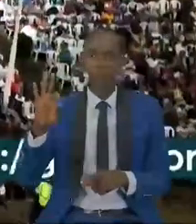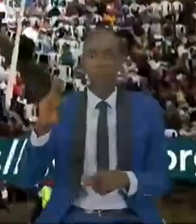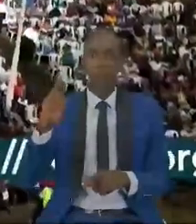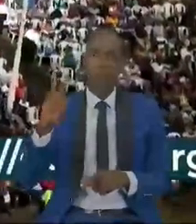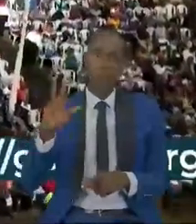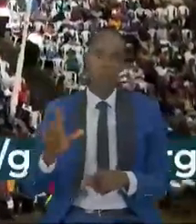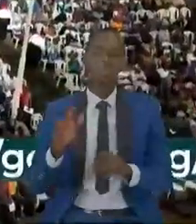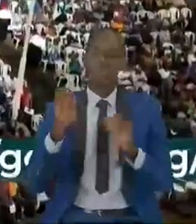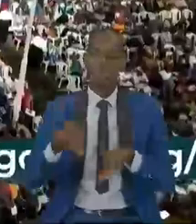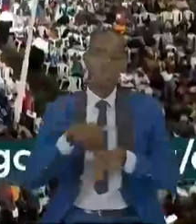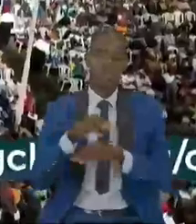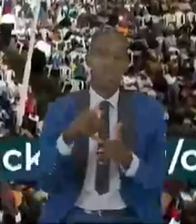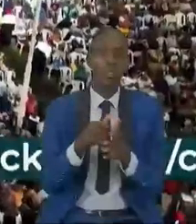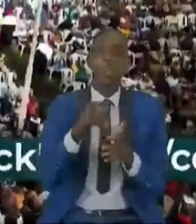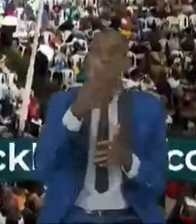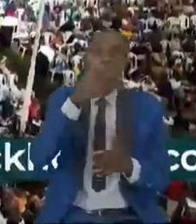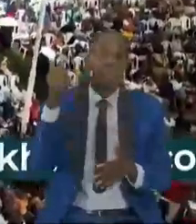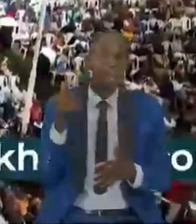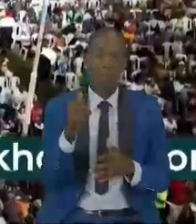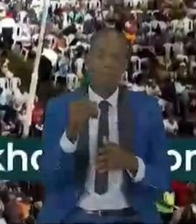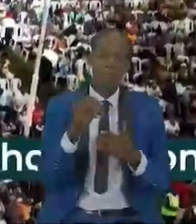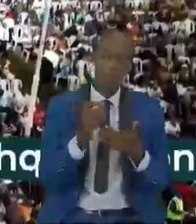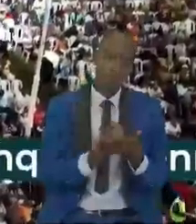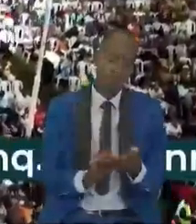sur l'écran ou bien